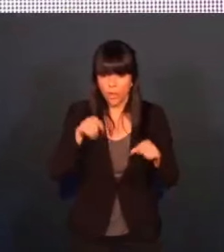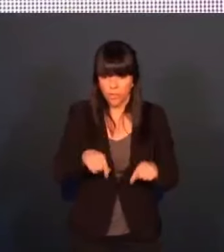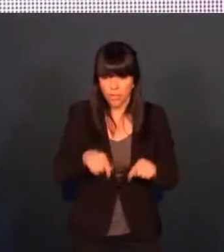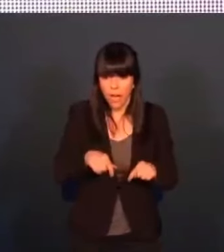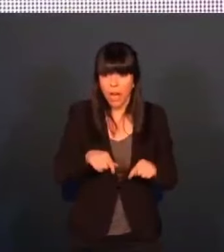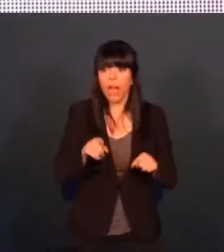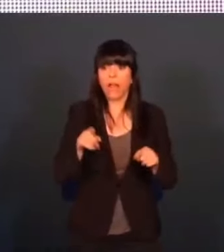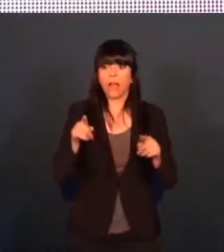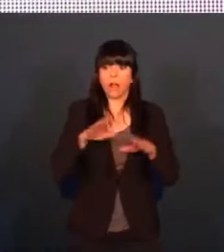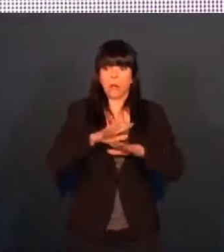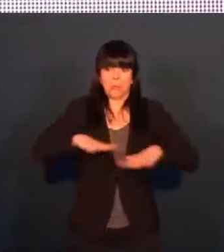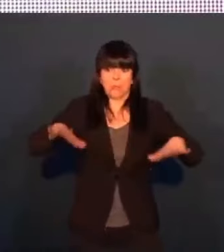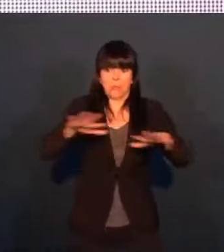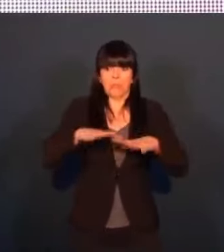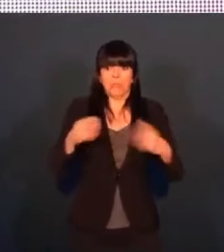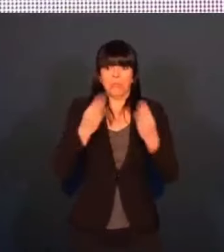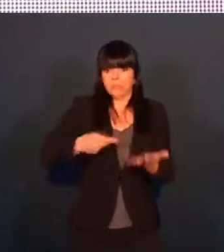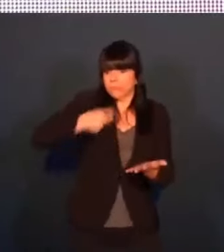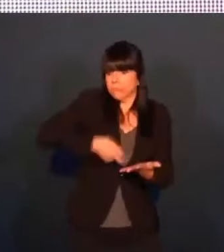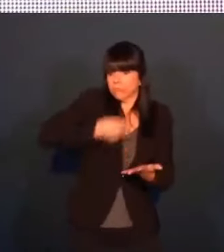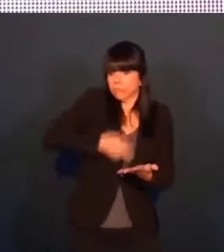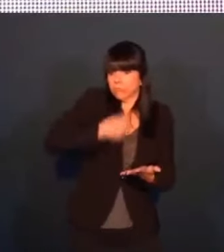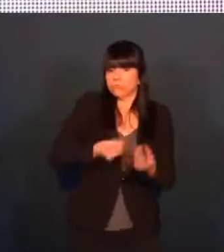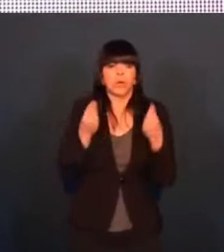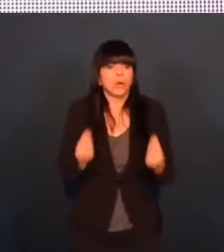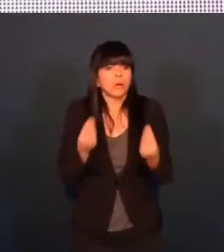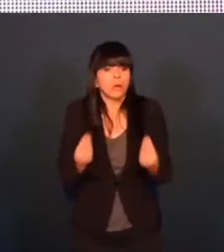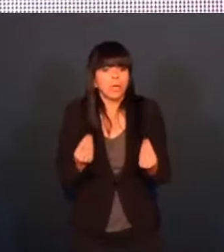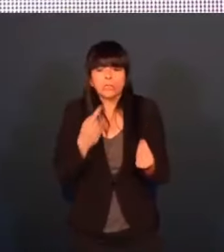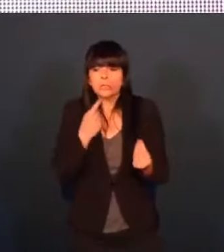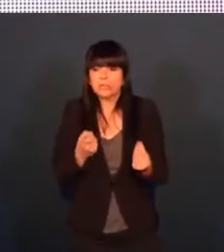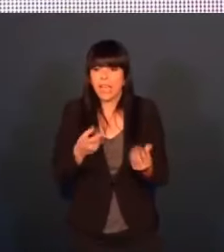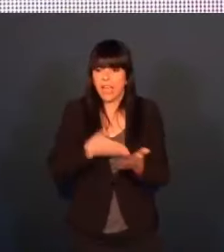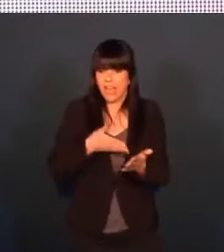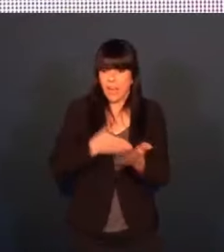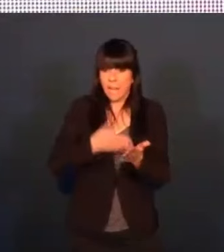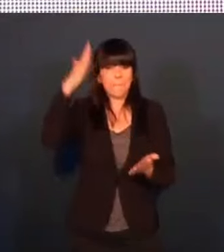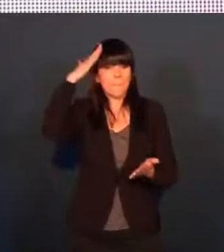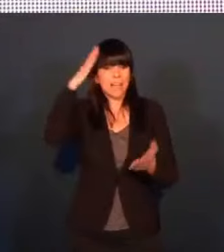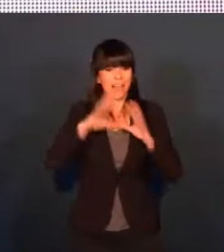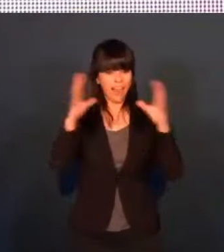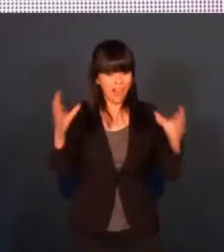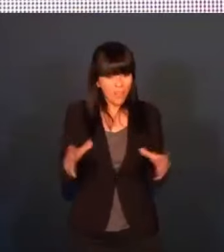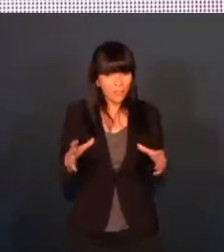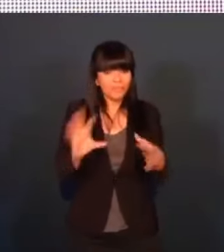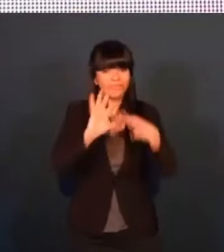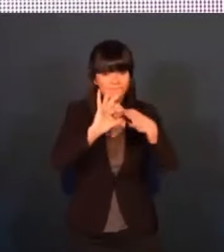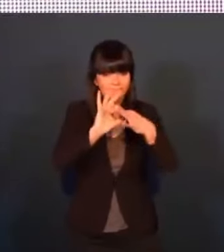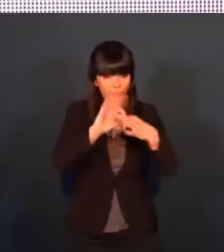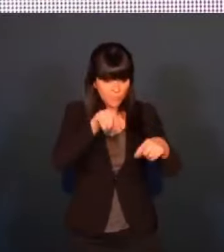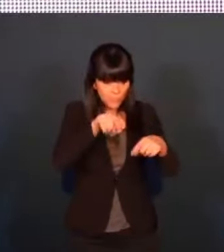които създадохме с сформирането на правителството. Свързано с това,